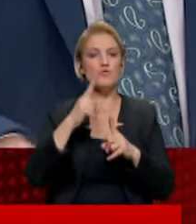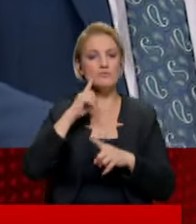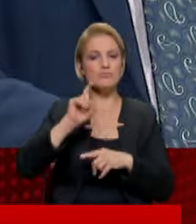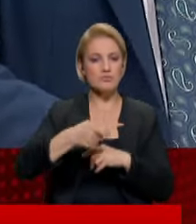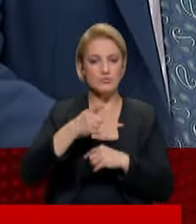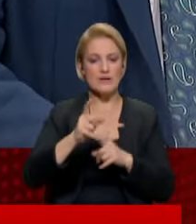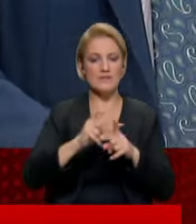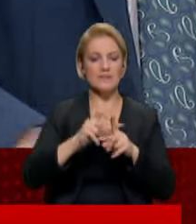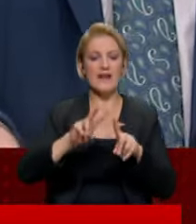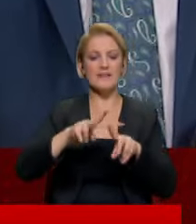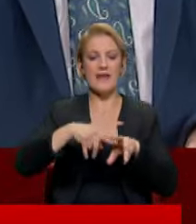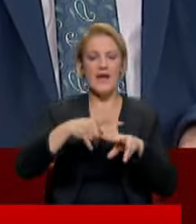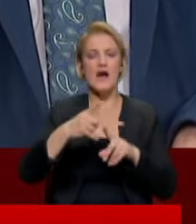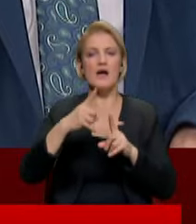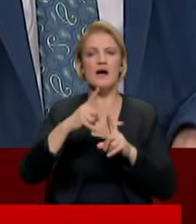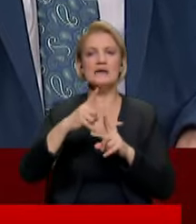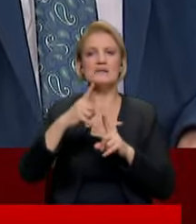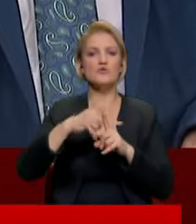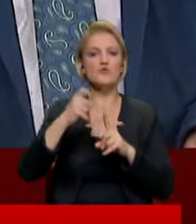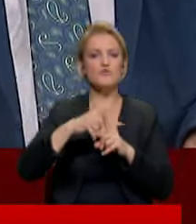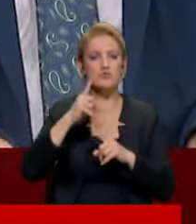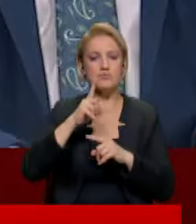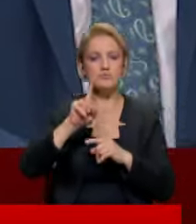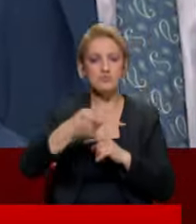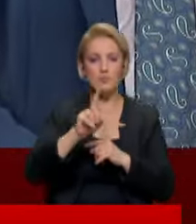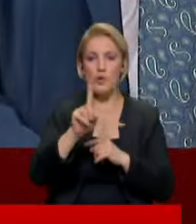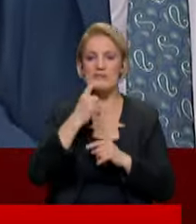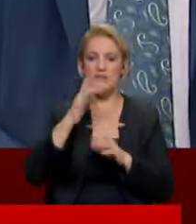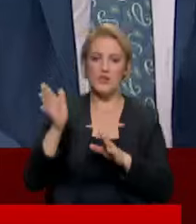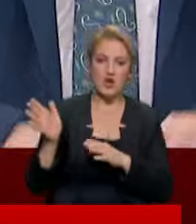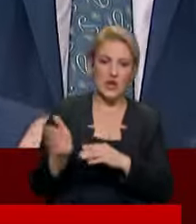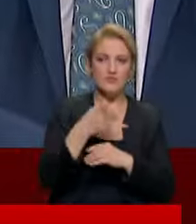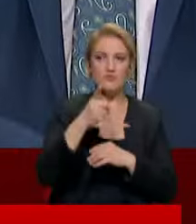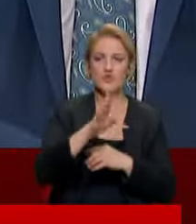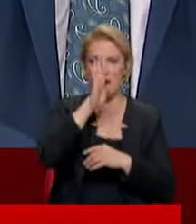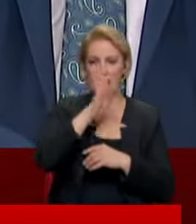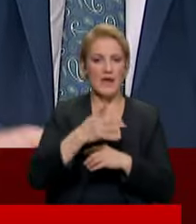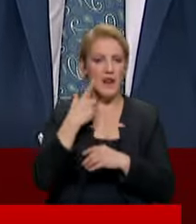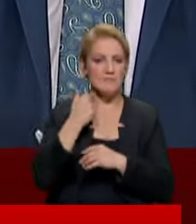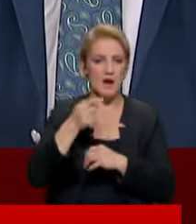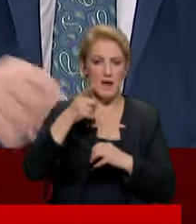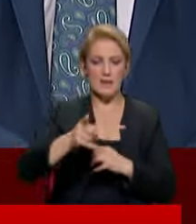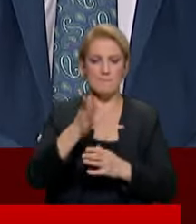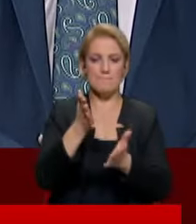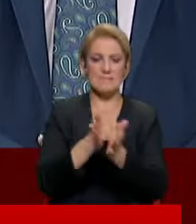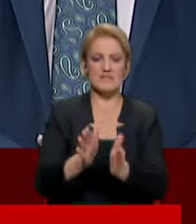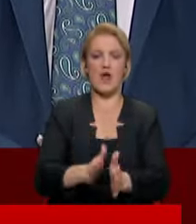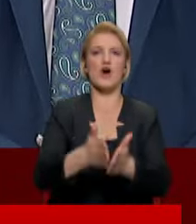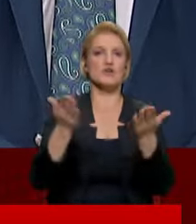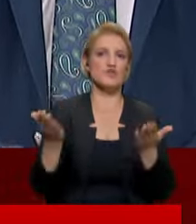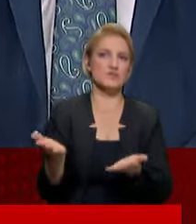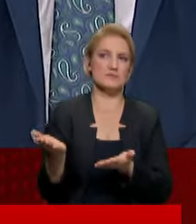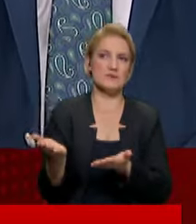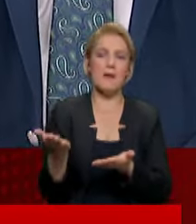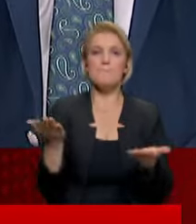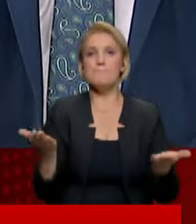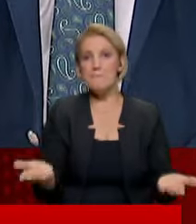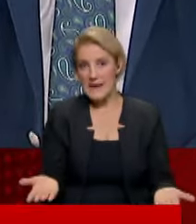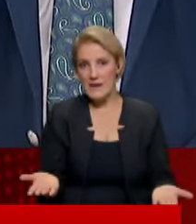DNA alınmış kimlik tespit edilmiş aradan 10 yıl geçmiş Adalet Bakanlığı mezarı açtırdı